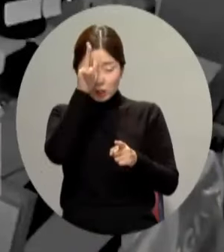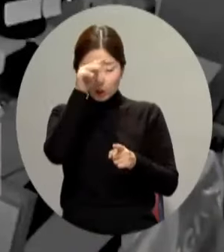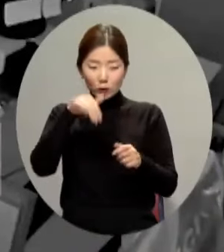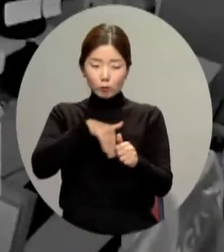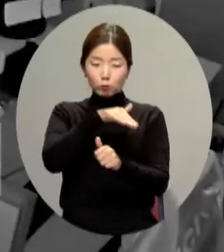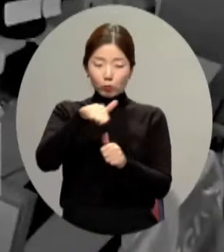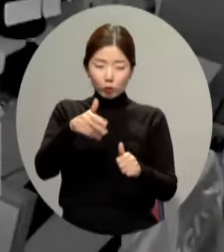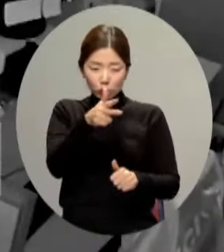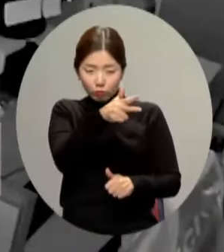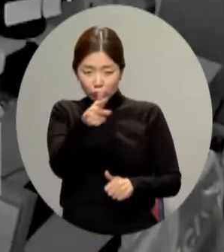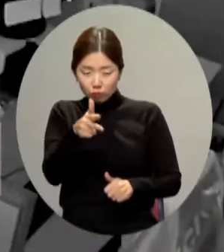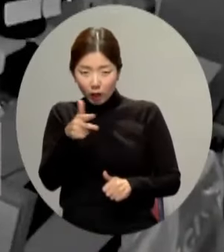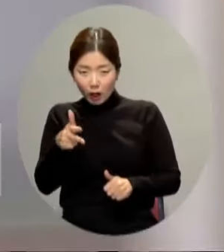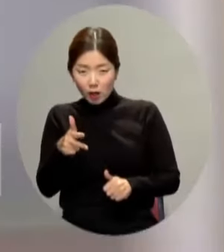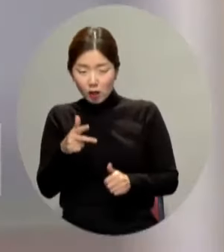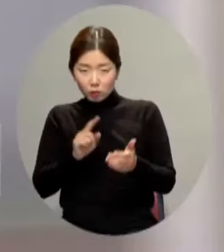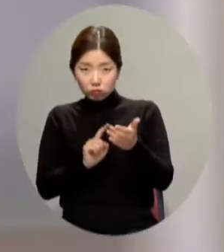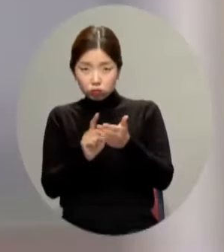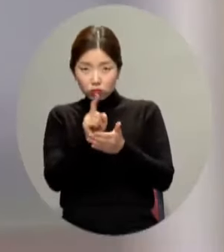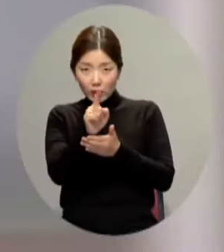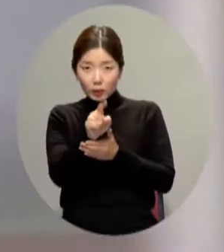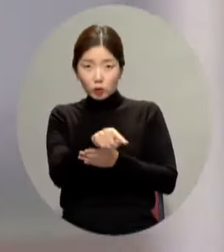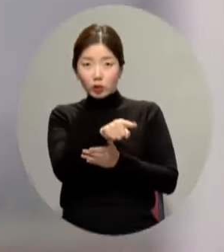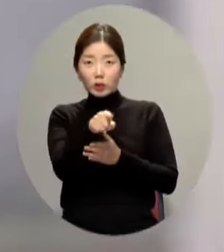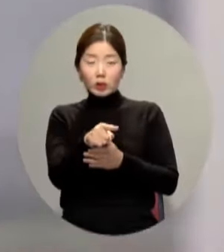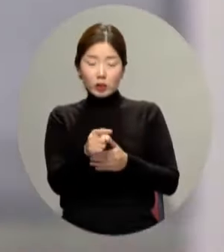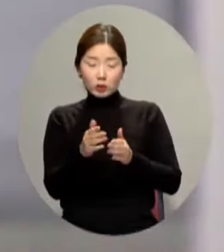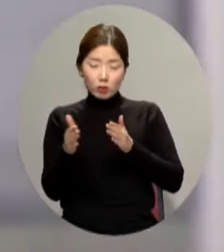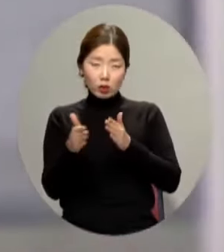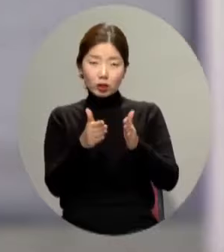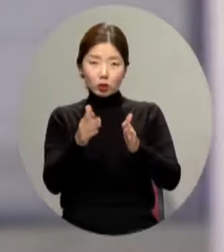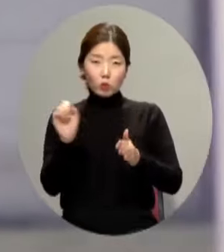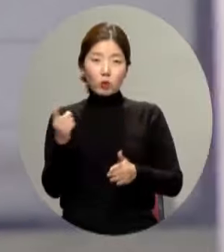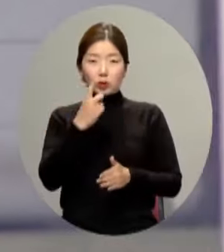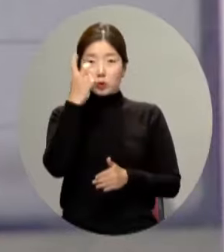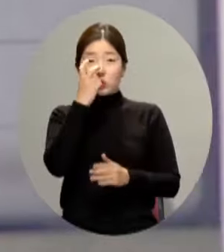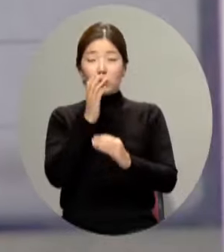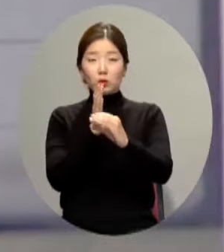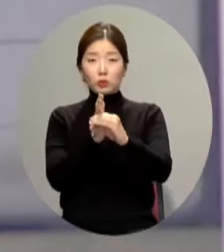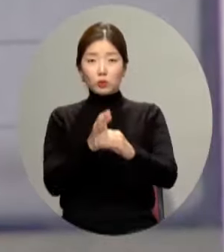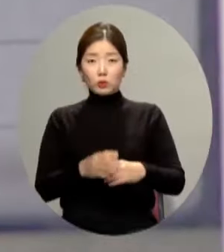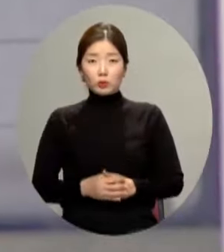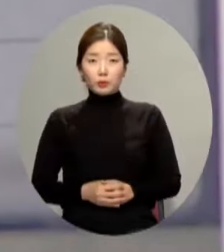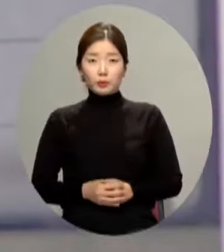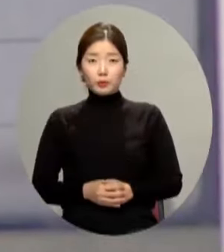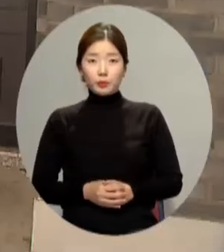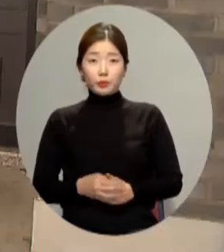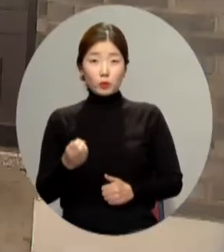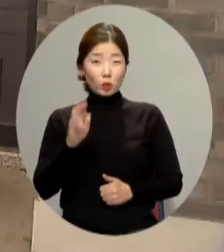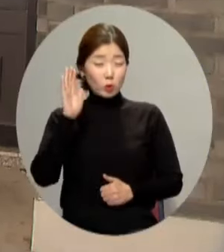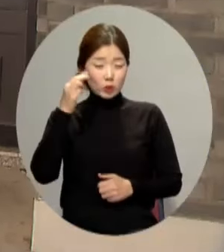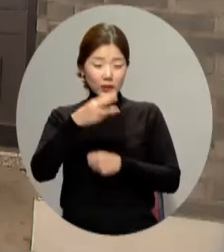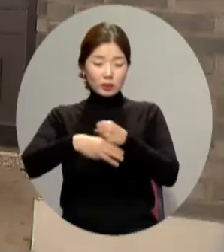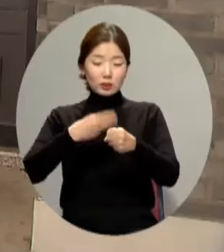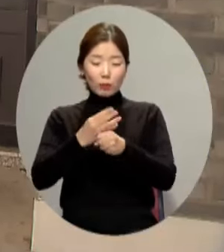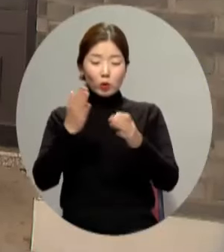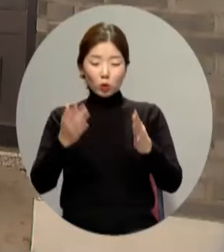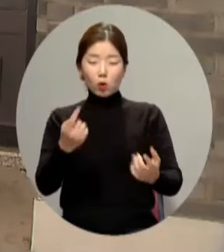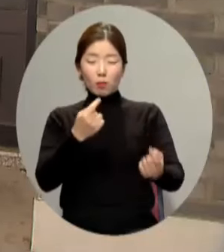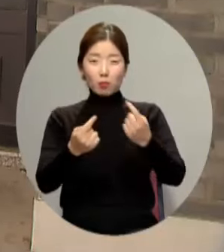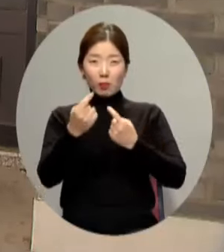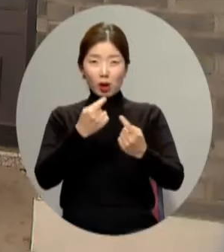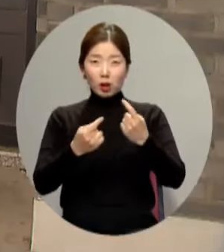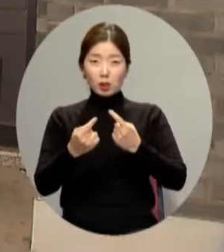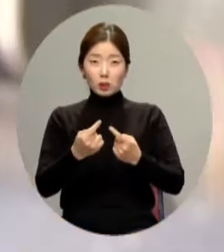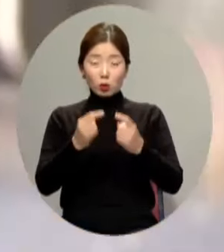주변 CCTV와 탐문 수사를 통해 용의자 동선 파악에 주력하고 있습니다. 또한 최근 3년간 접수된 도난